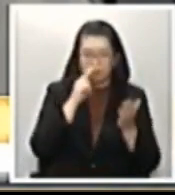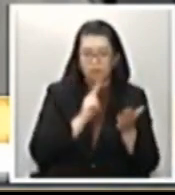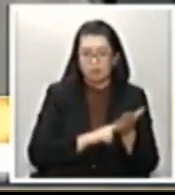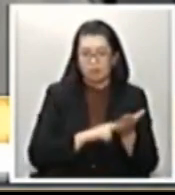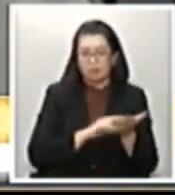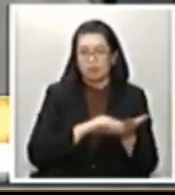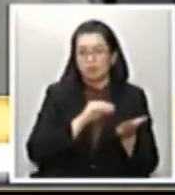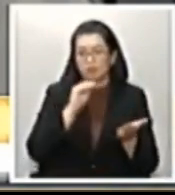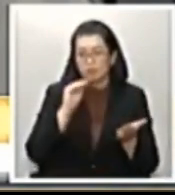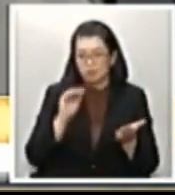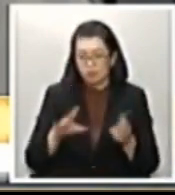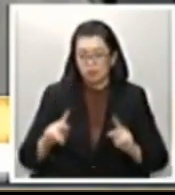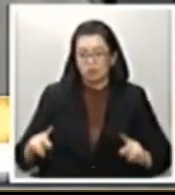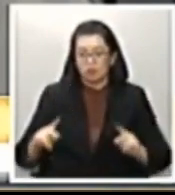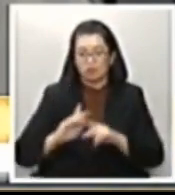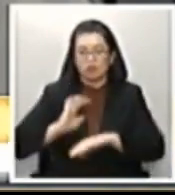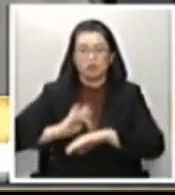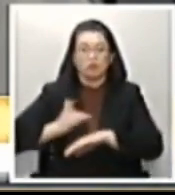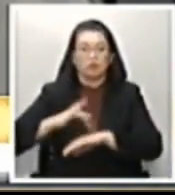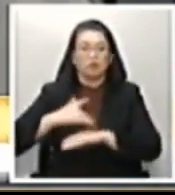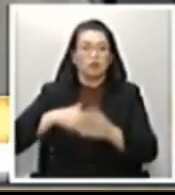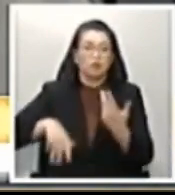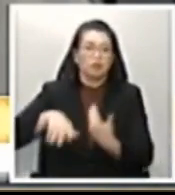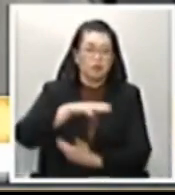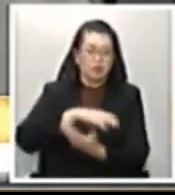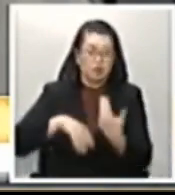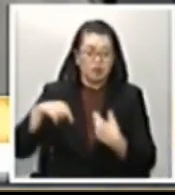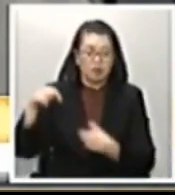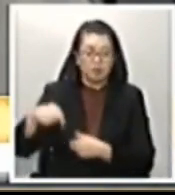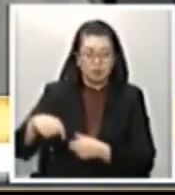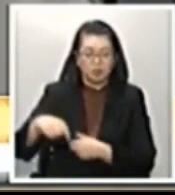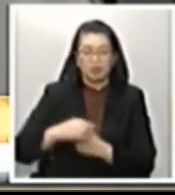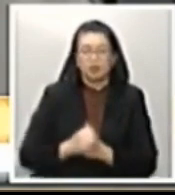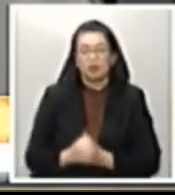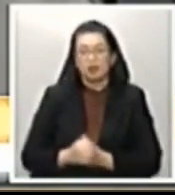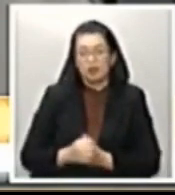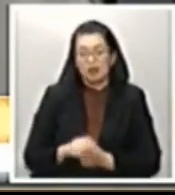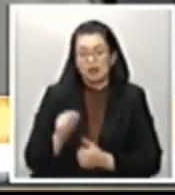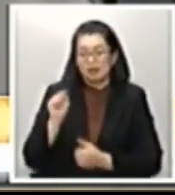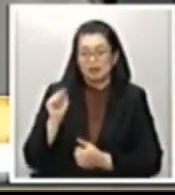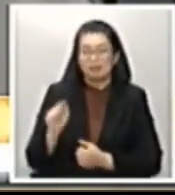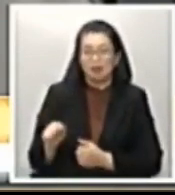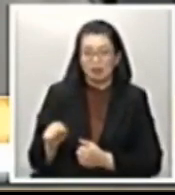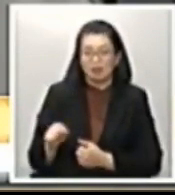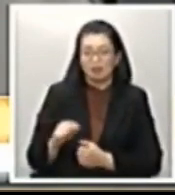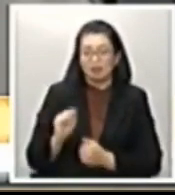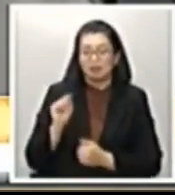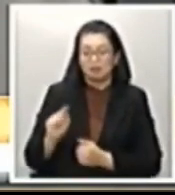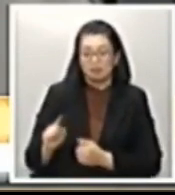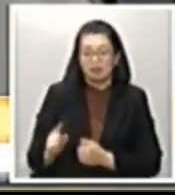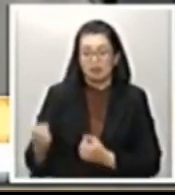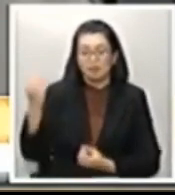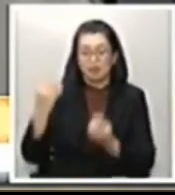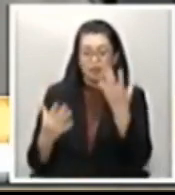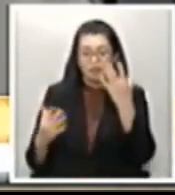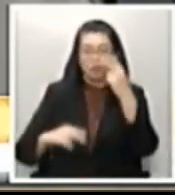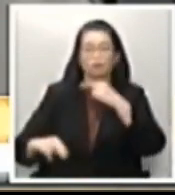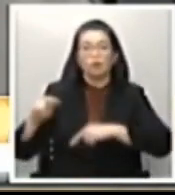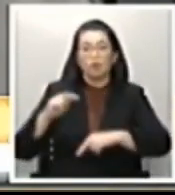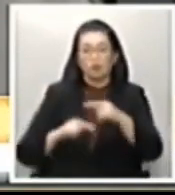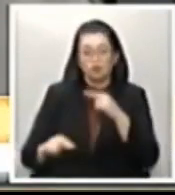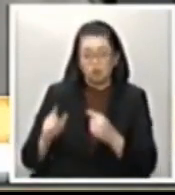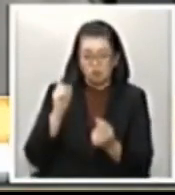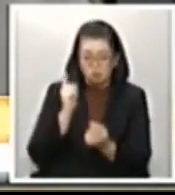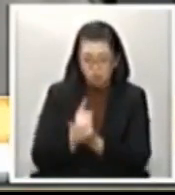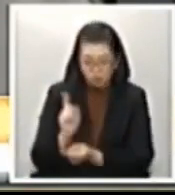งกระทรวงทรัพยากรธรรมชาติและสิ่งแวดล้อมนะครับและก็ได้สั่งกรมป่าไม้ไปตรวจสอบปรากฏว่